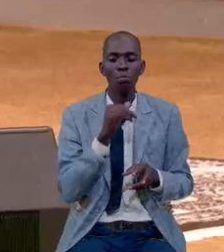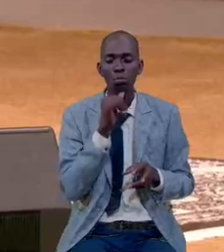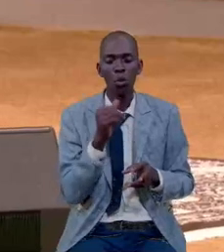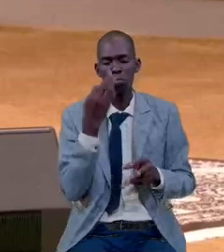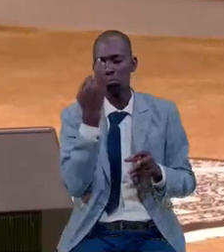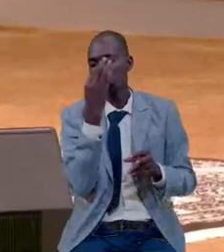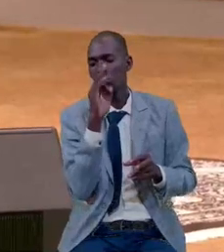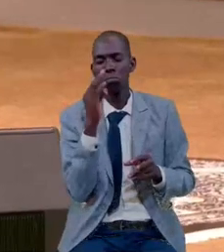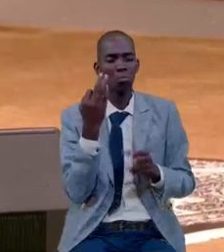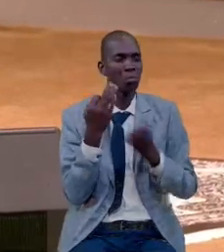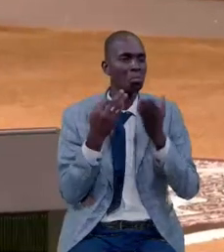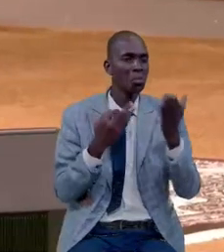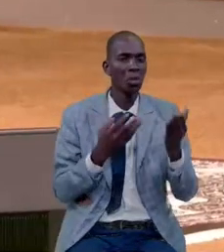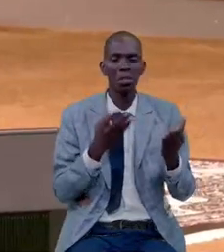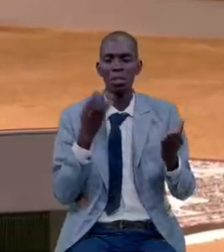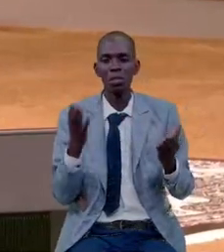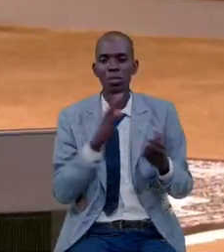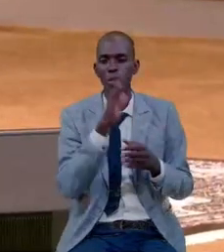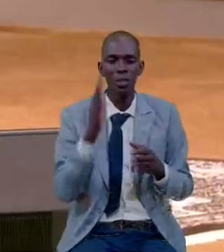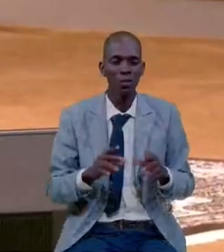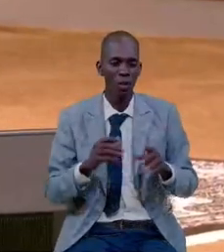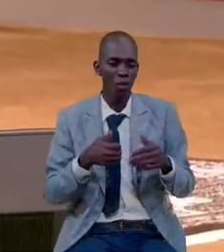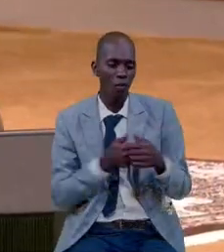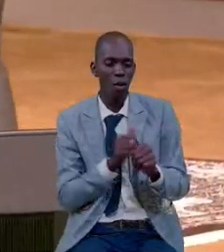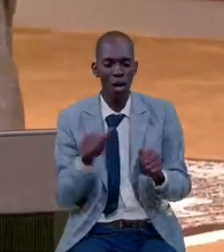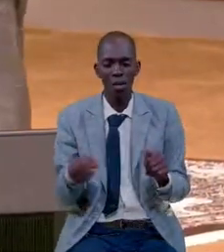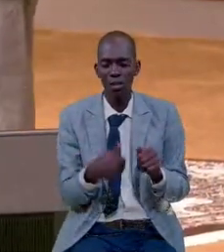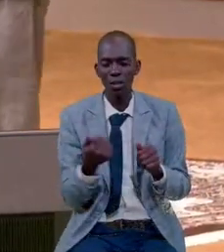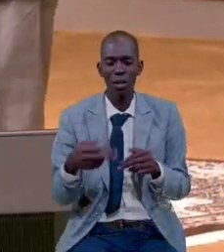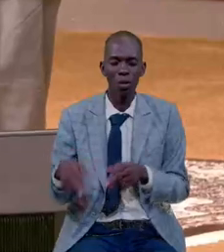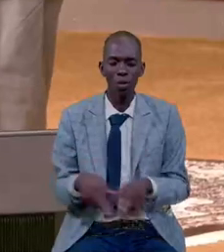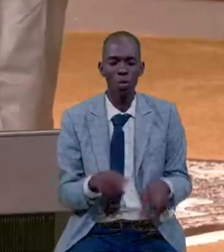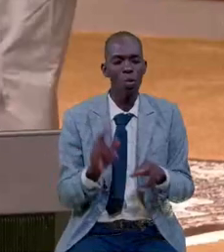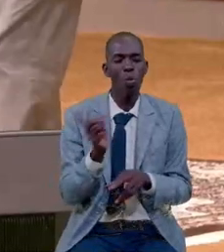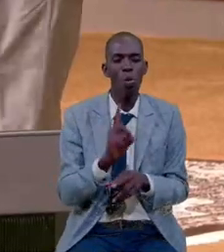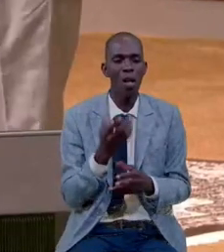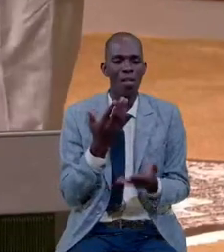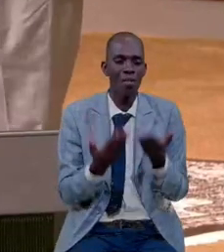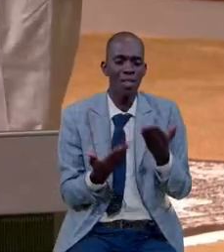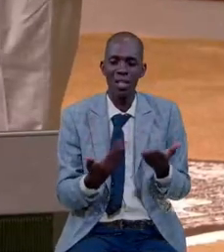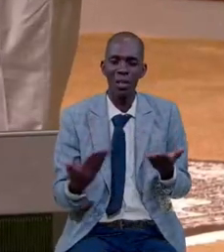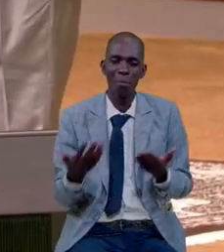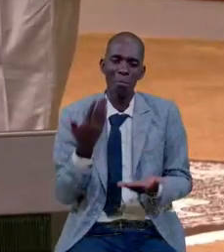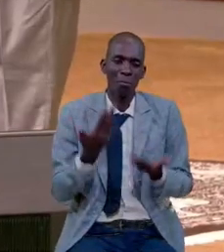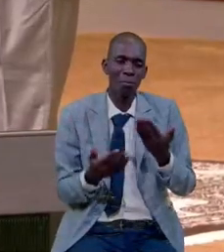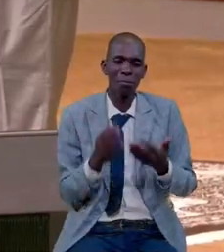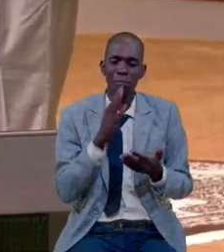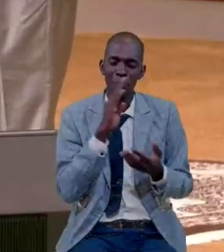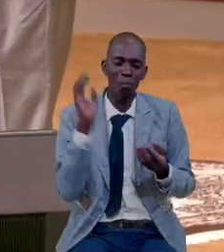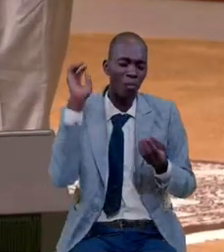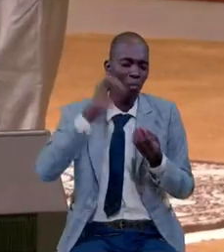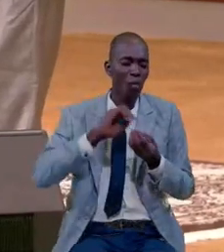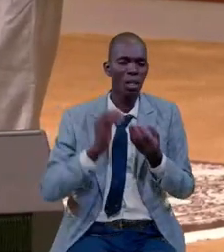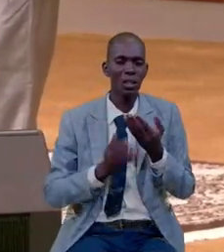Vous n'êtes pas allé ni à gauche ni à droite. Vous ne prenez pas une autre mauvaise voie où les choses sont faciles. Mais c'est